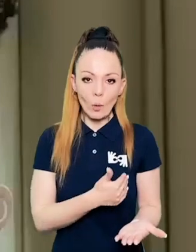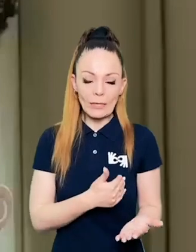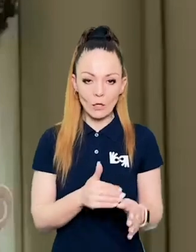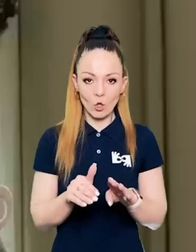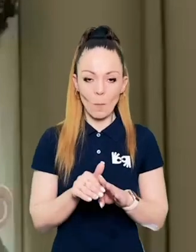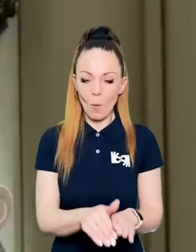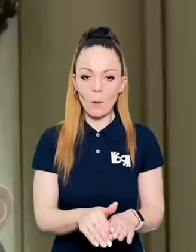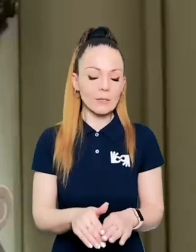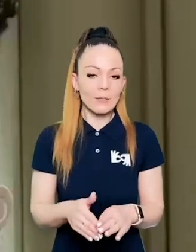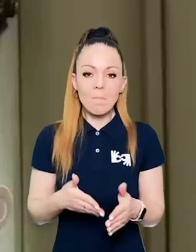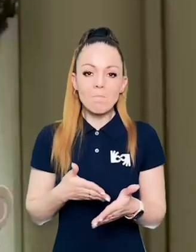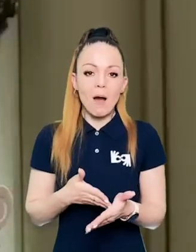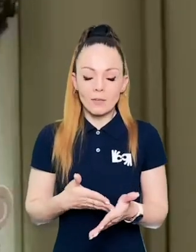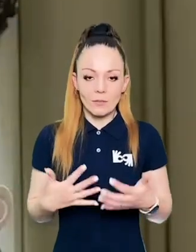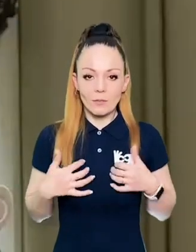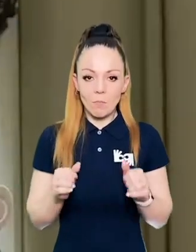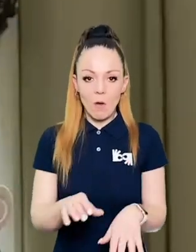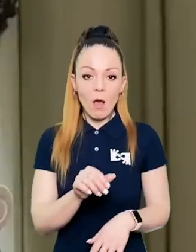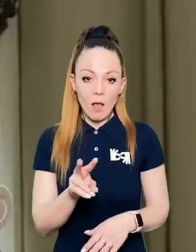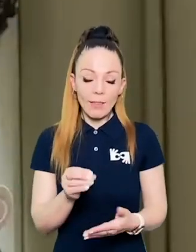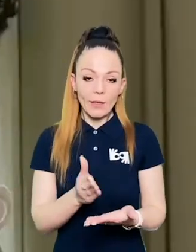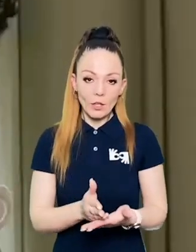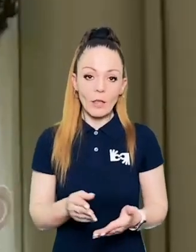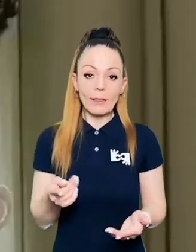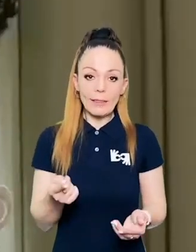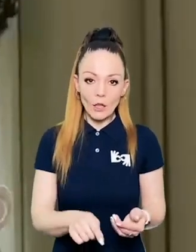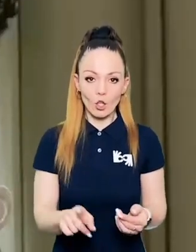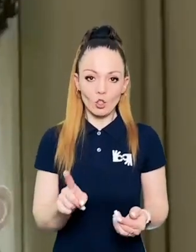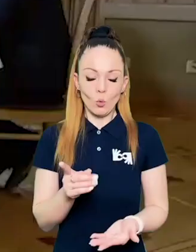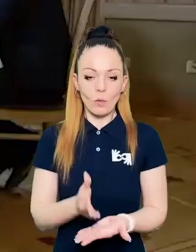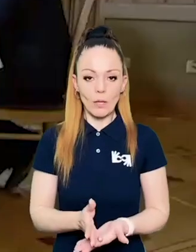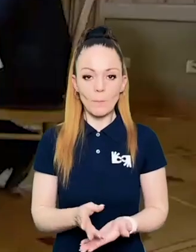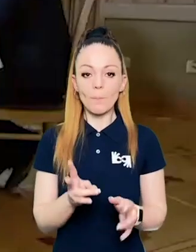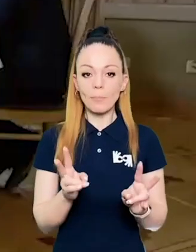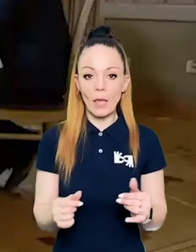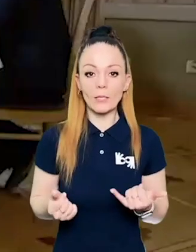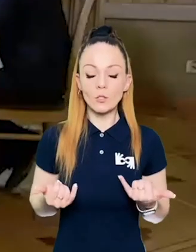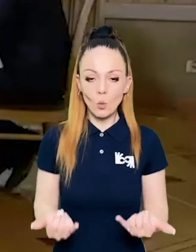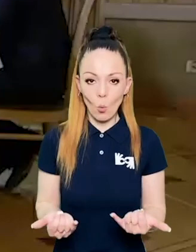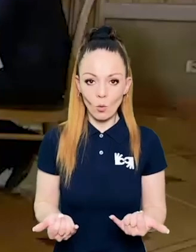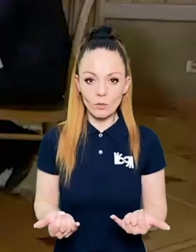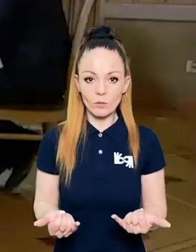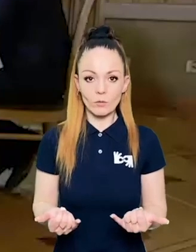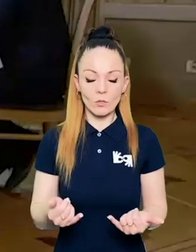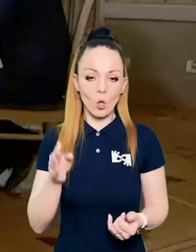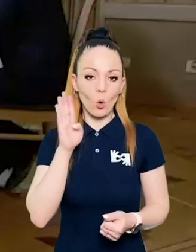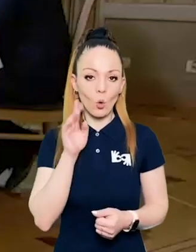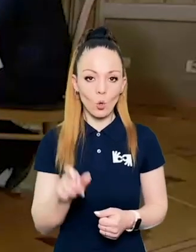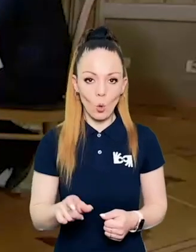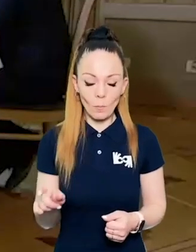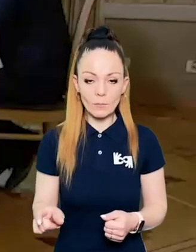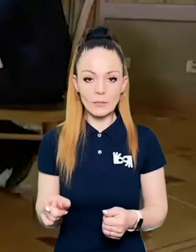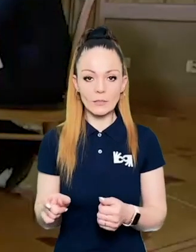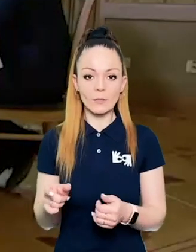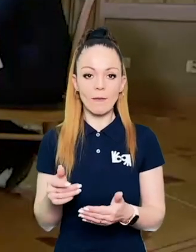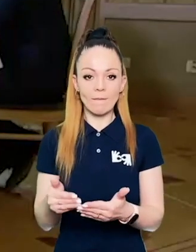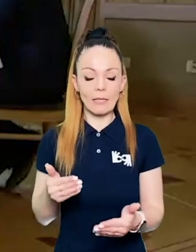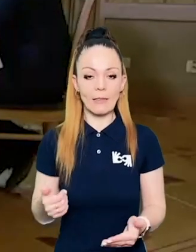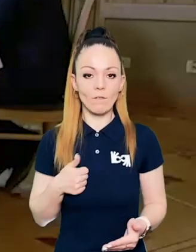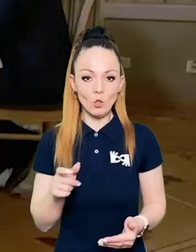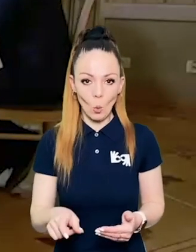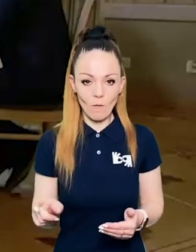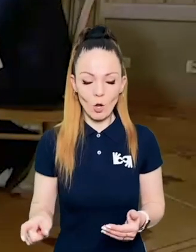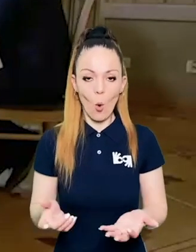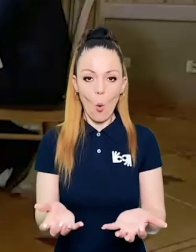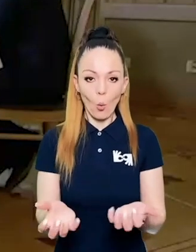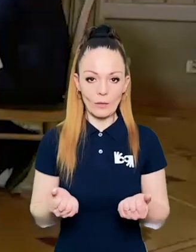героїчних, які хотіли допомогти максимально. Ну, є те, що є. На сьогодні хлопці від